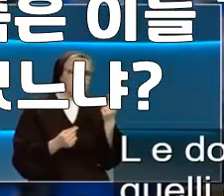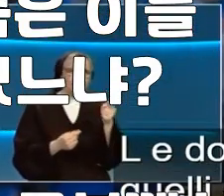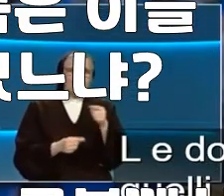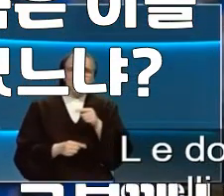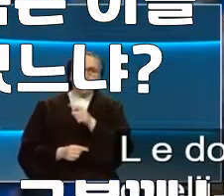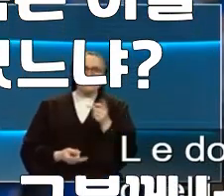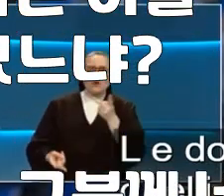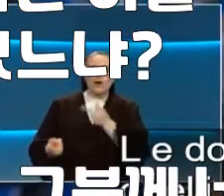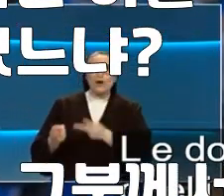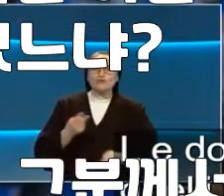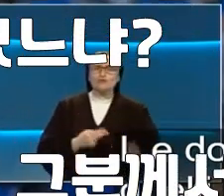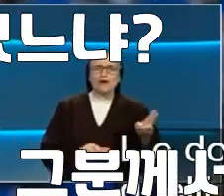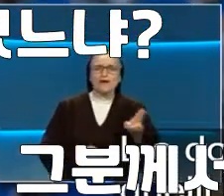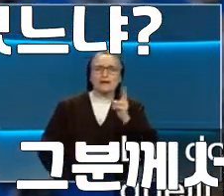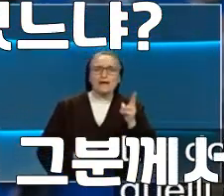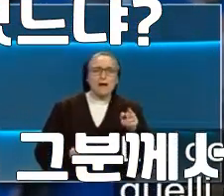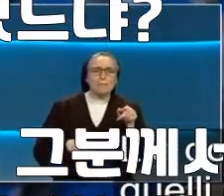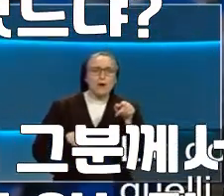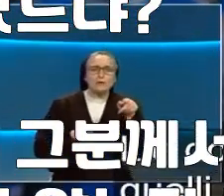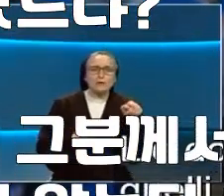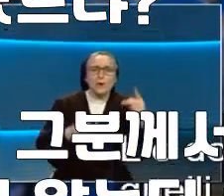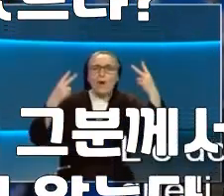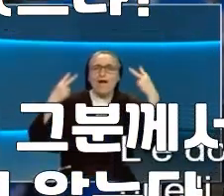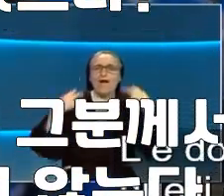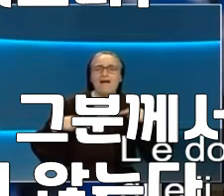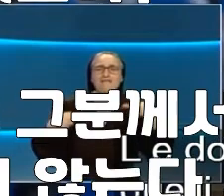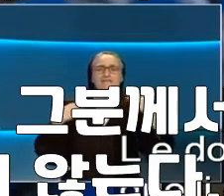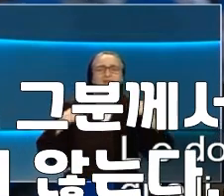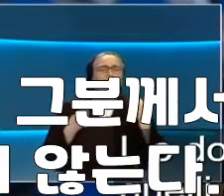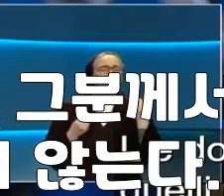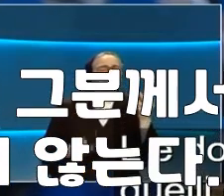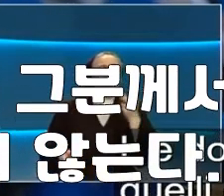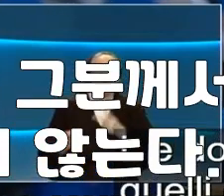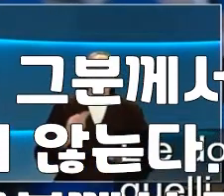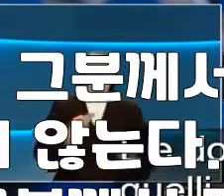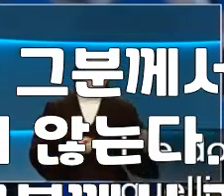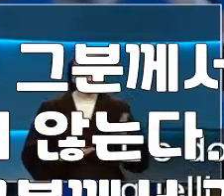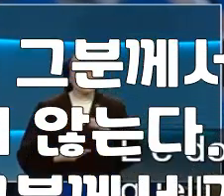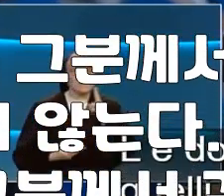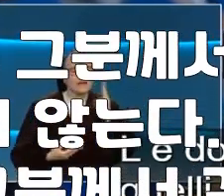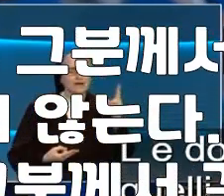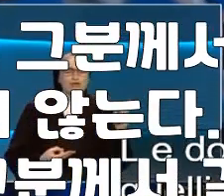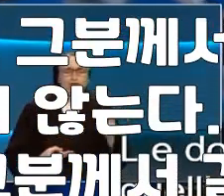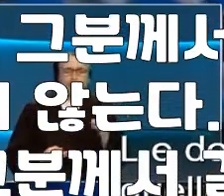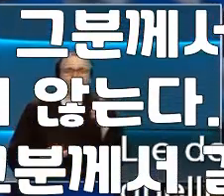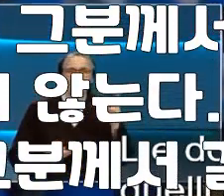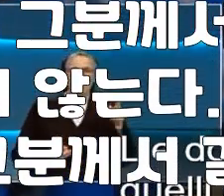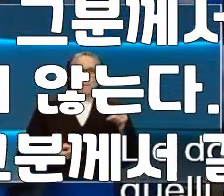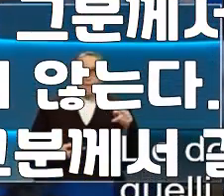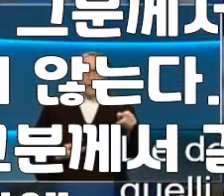perché cercate tra i morti colui che è vivo?